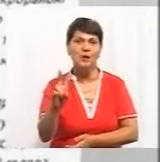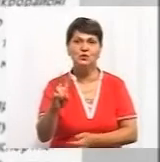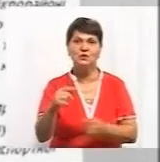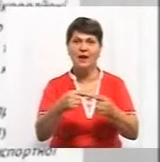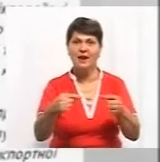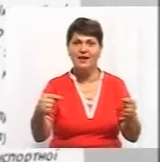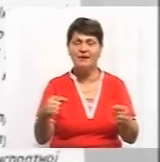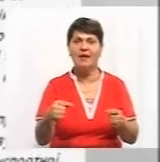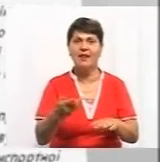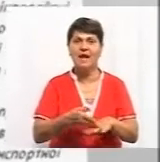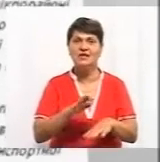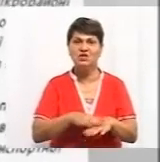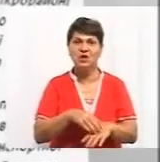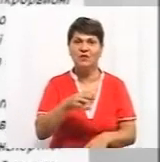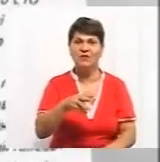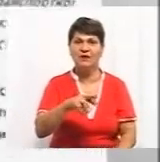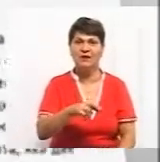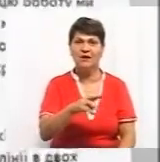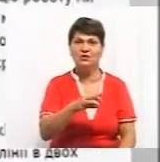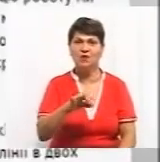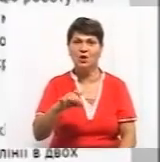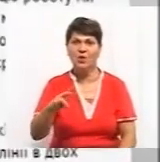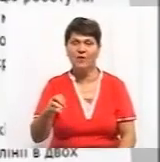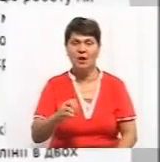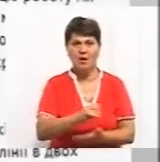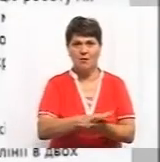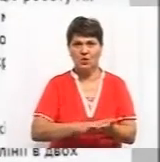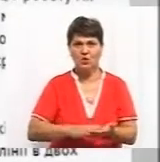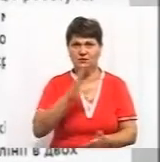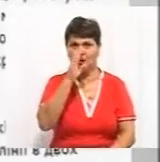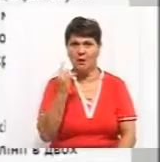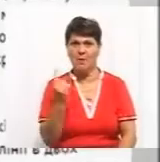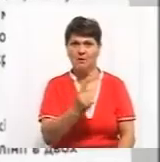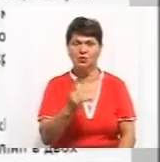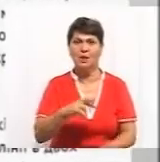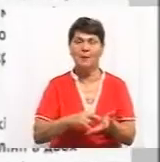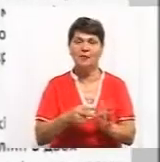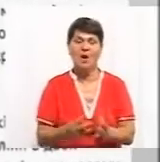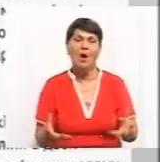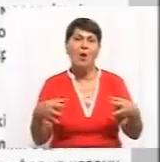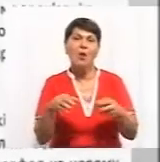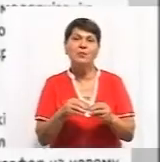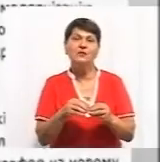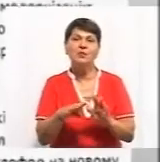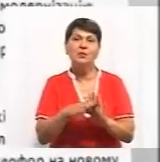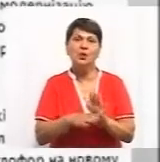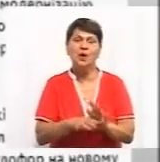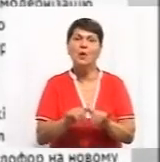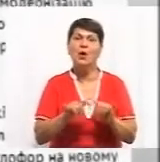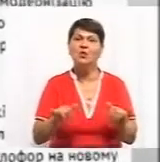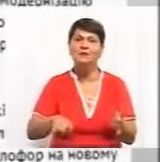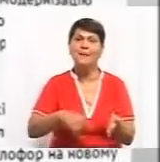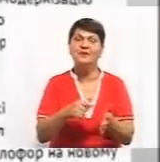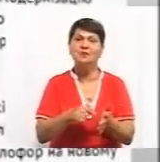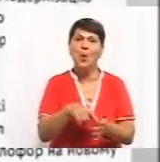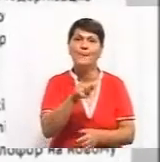на Тяжилові. Зазначено, що продовження цього маршруту передбачено комплексною програмою розвитку міського